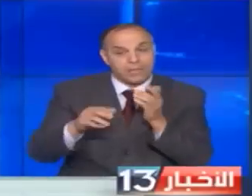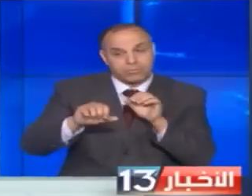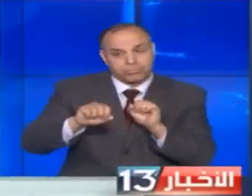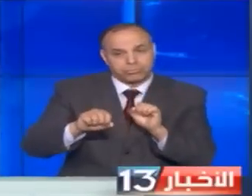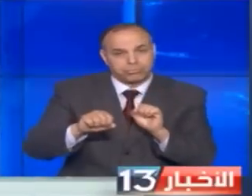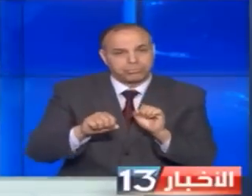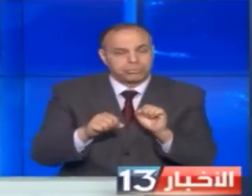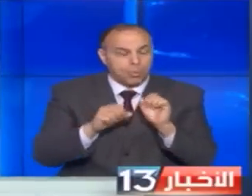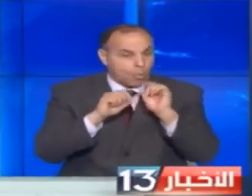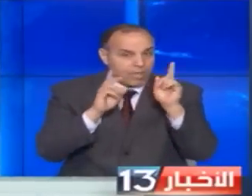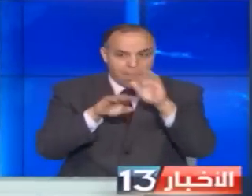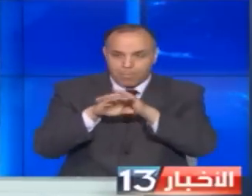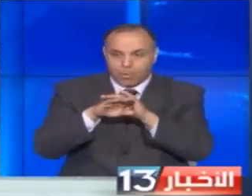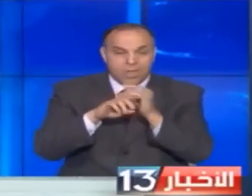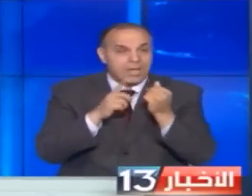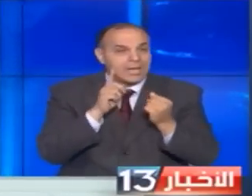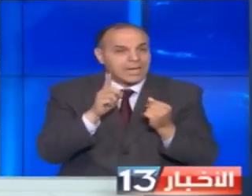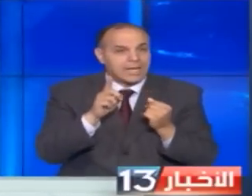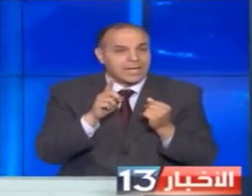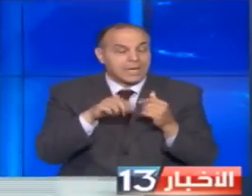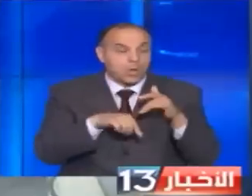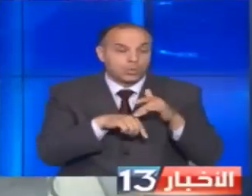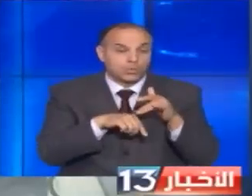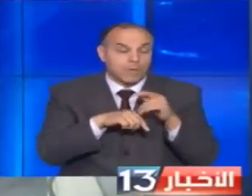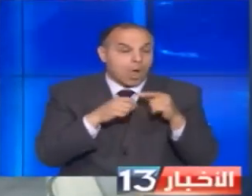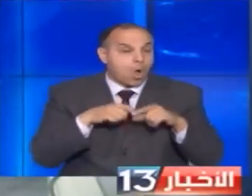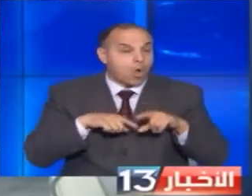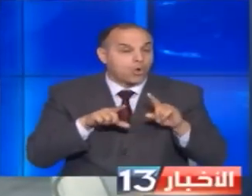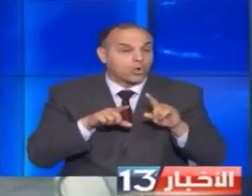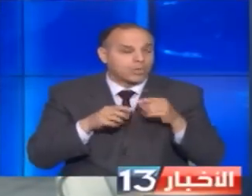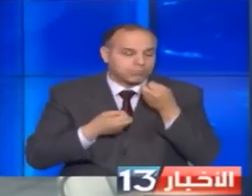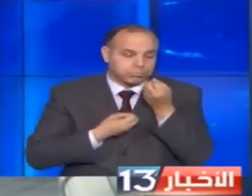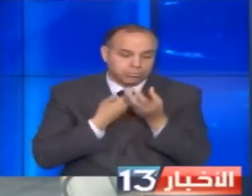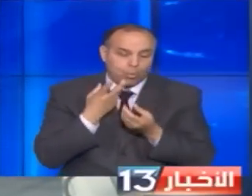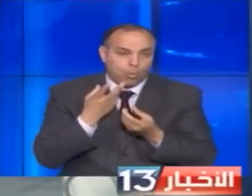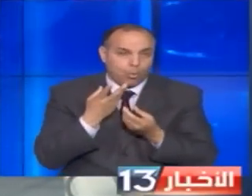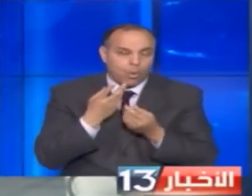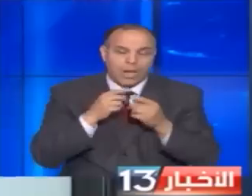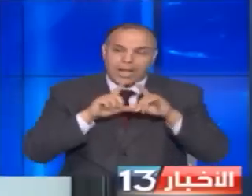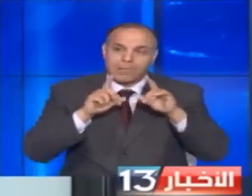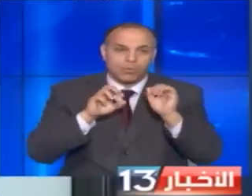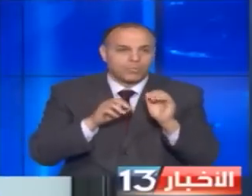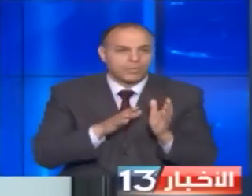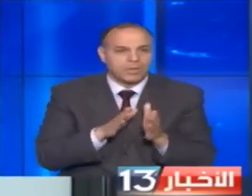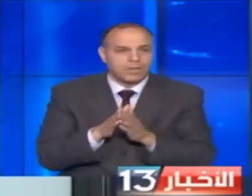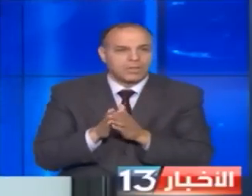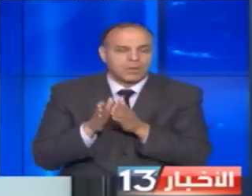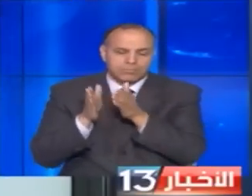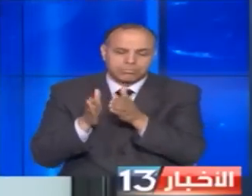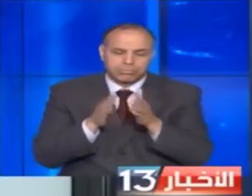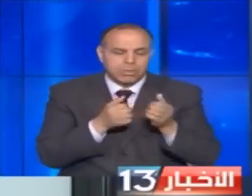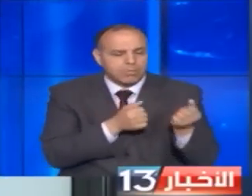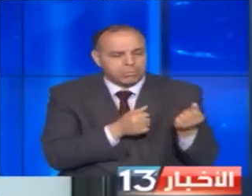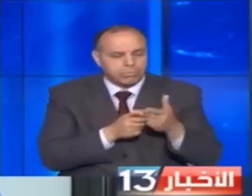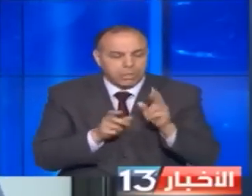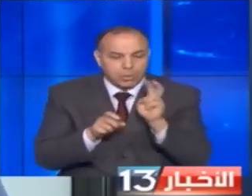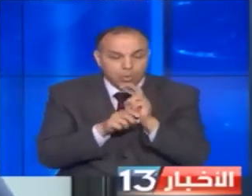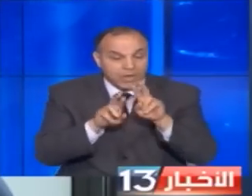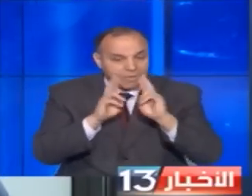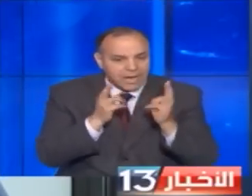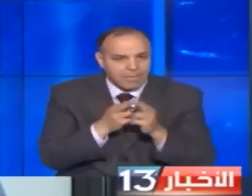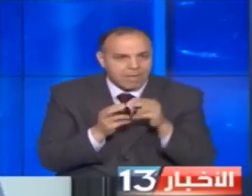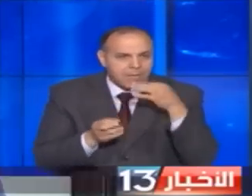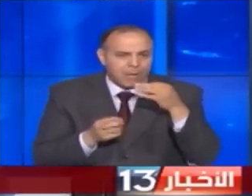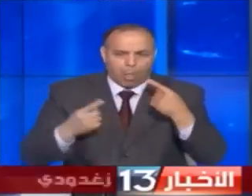الجوهريه لكن دون المساس من حريه التعبير والاعلام اصناف متعدده حسب المعايير الدوليه هناك